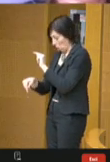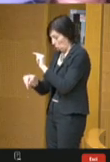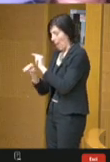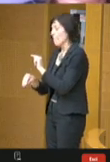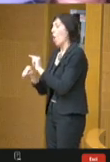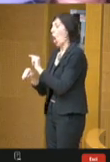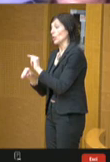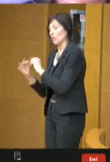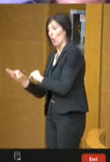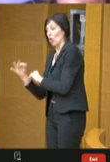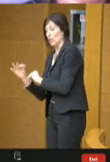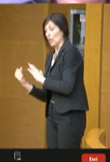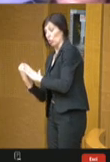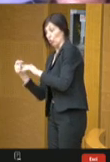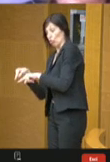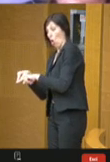sul sostegno sono,